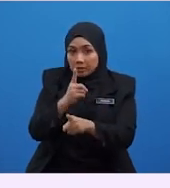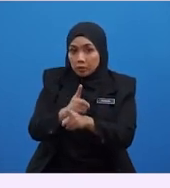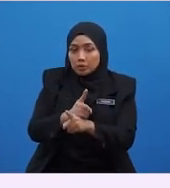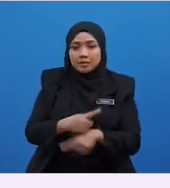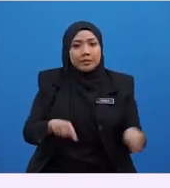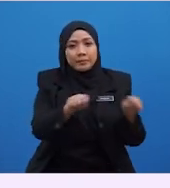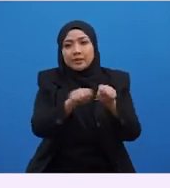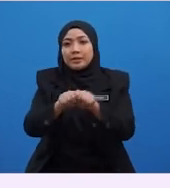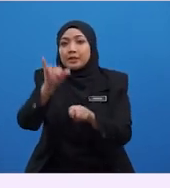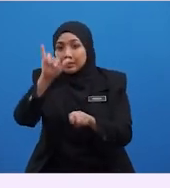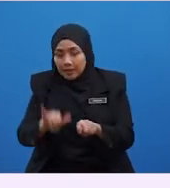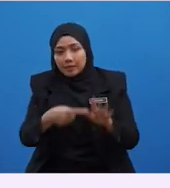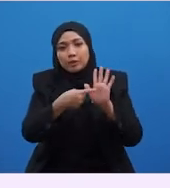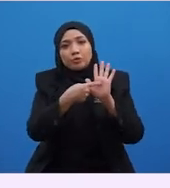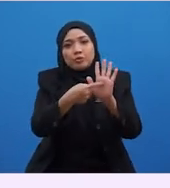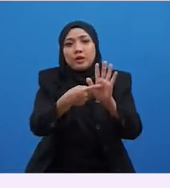ini.